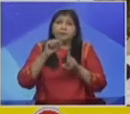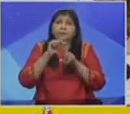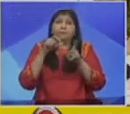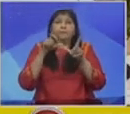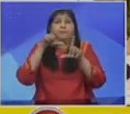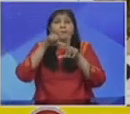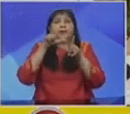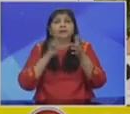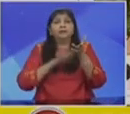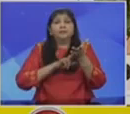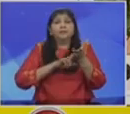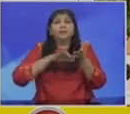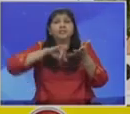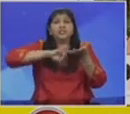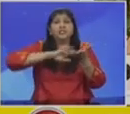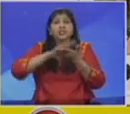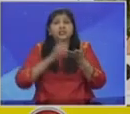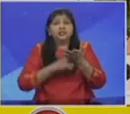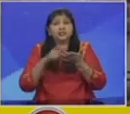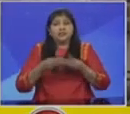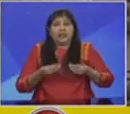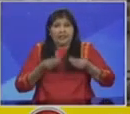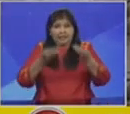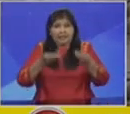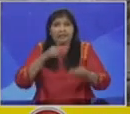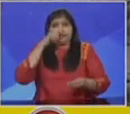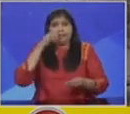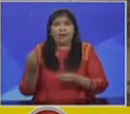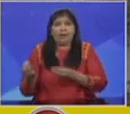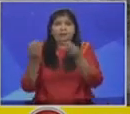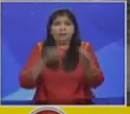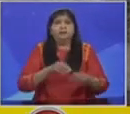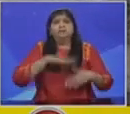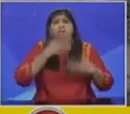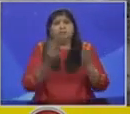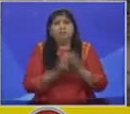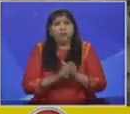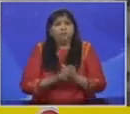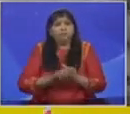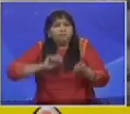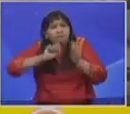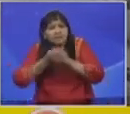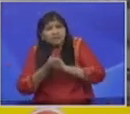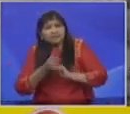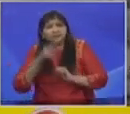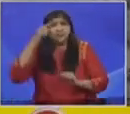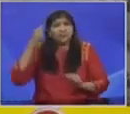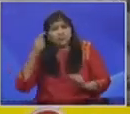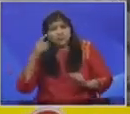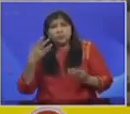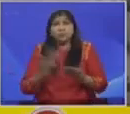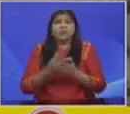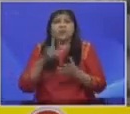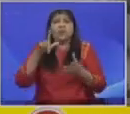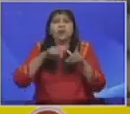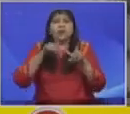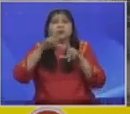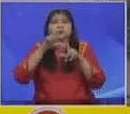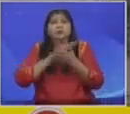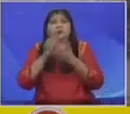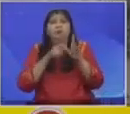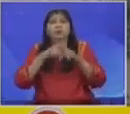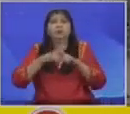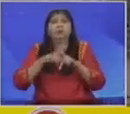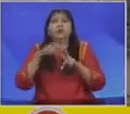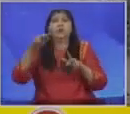भी सम्मानित किया था। ऐसे ही बहुत इनोवेटिव तरीके से लद्दाख के